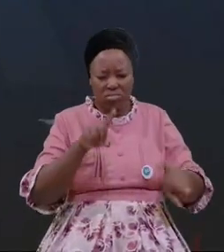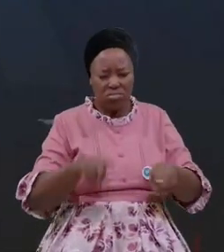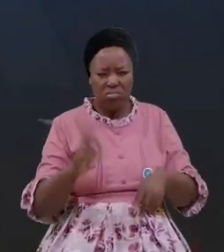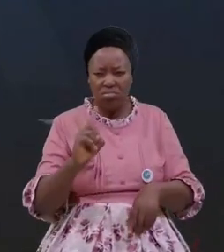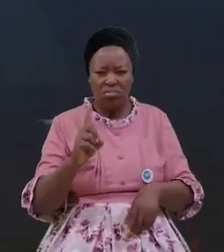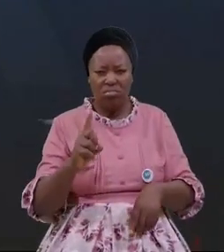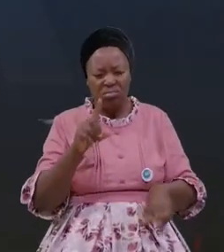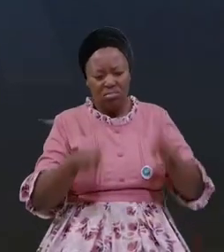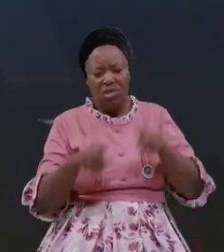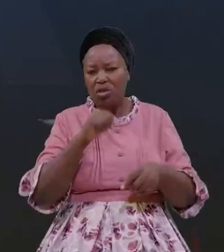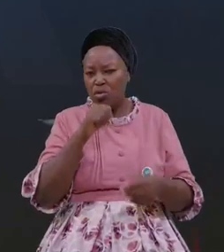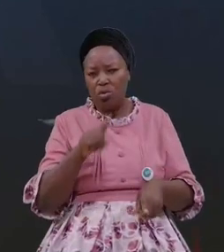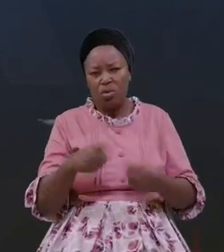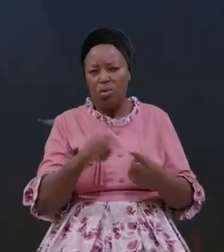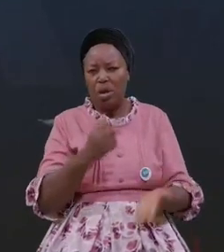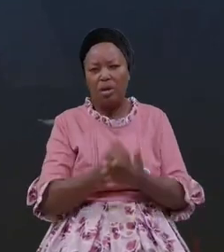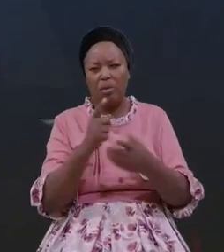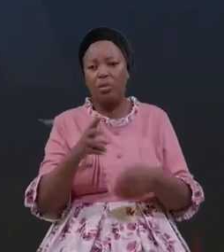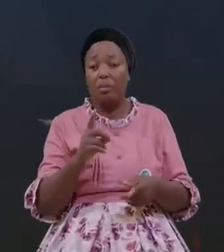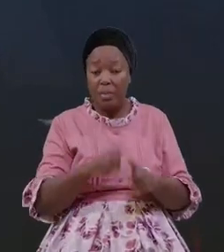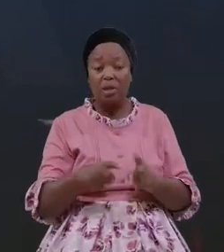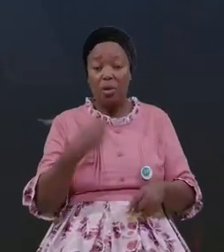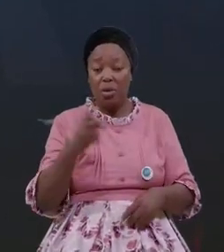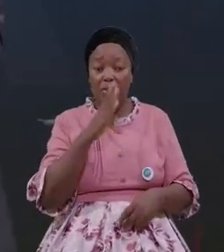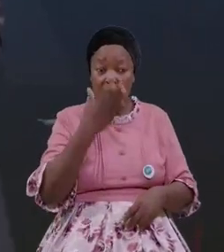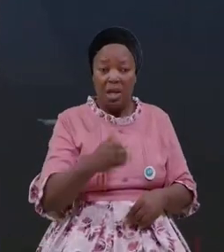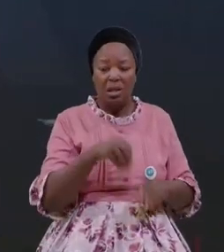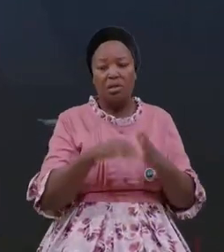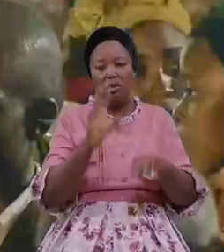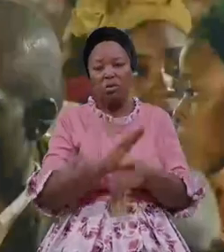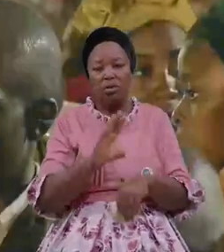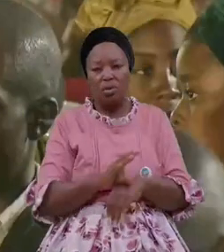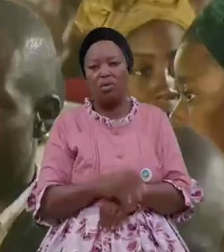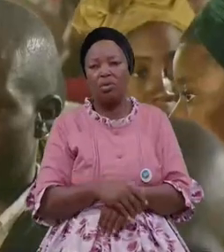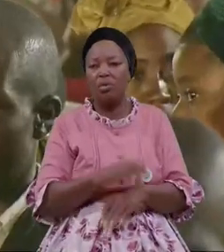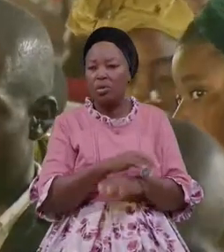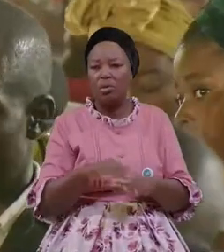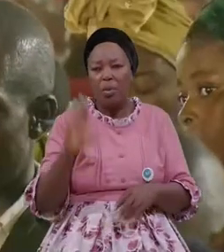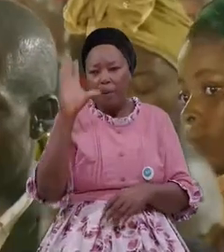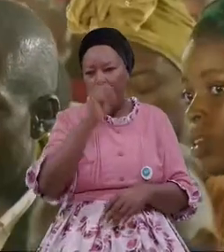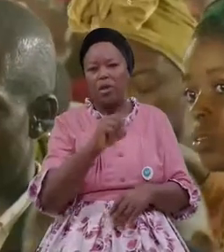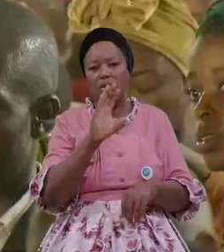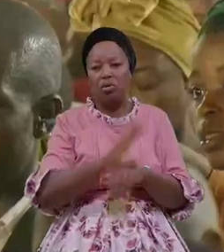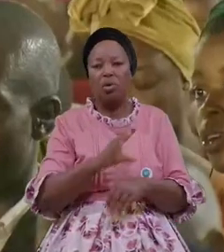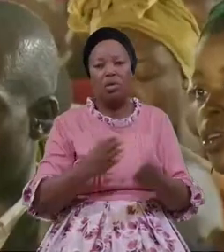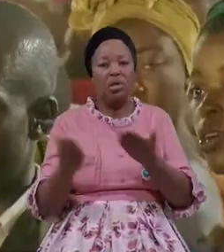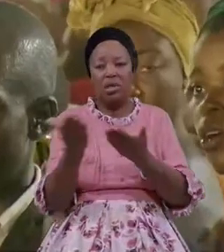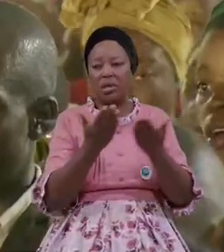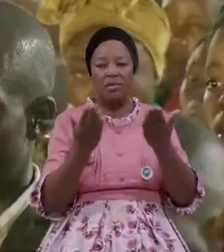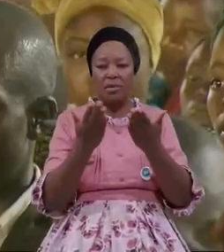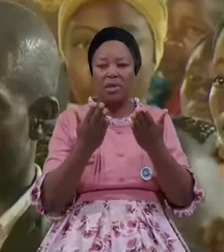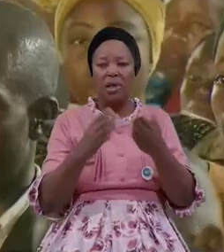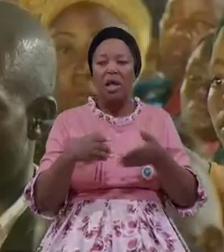Seigneur re préparé pour le ciel donc comme vous venez de donner votre vie au Seigneur donnez-nous